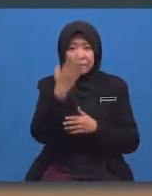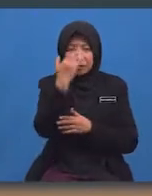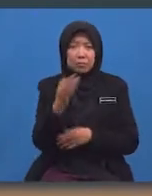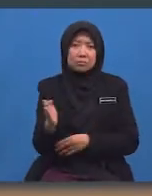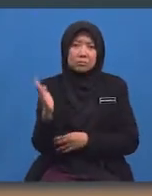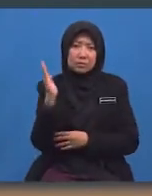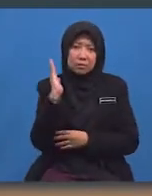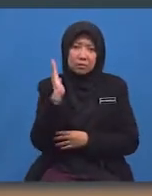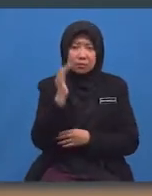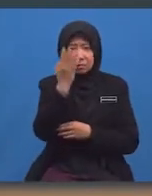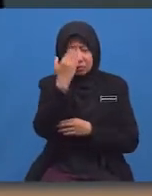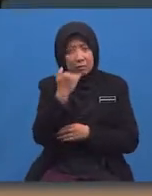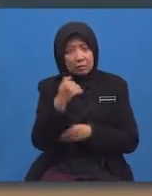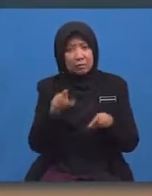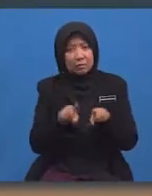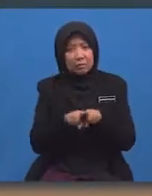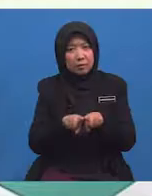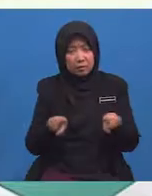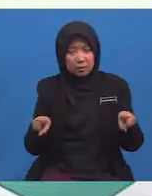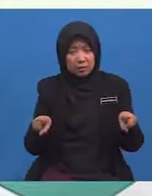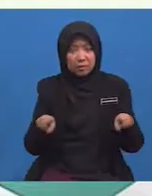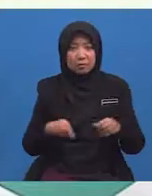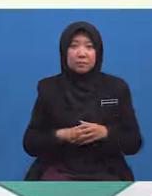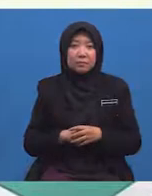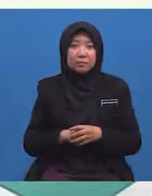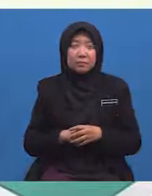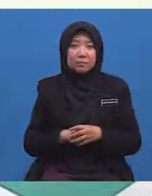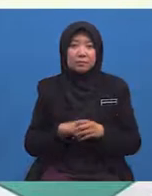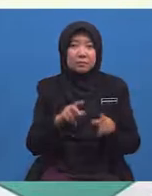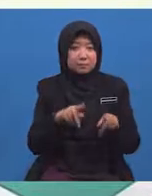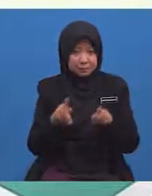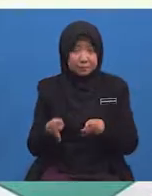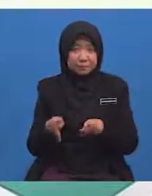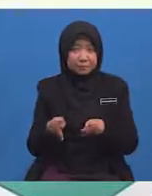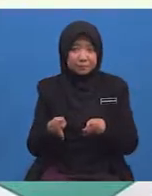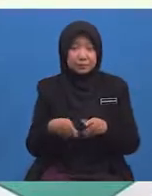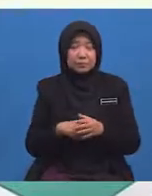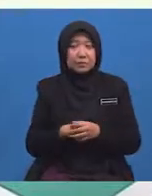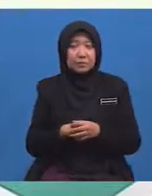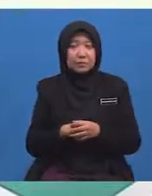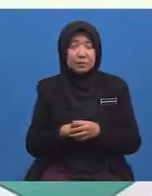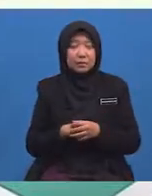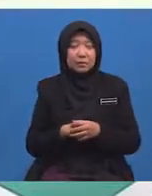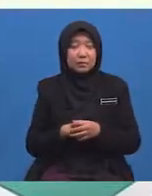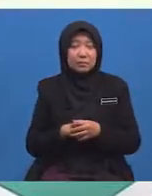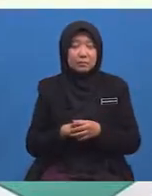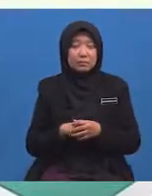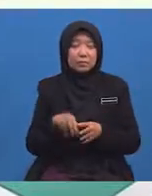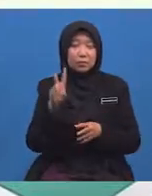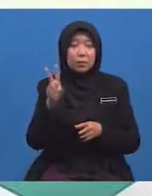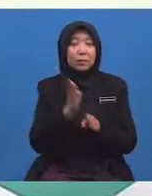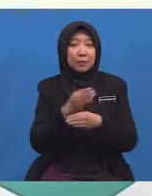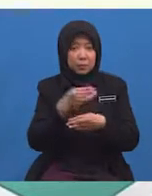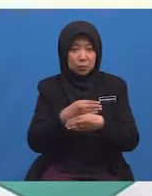menegak? Kenapa mobiliti mendatar? Anak-anak pelajar, mobiliti menegak berlaku dalam dua